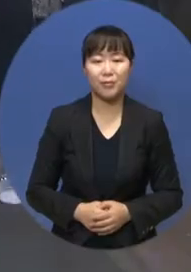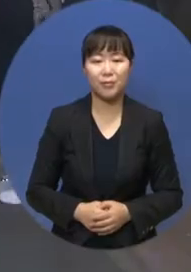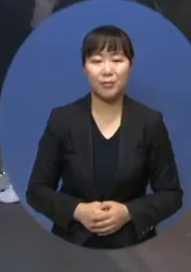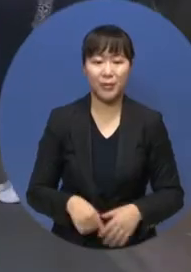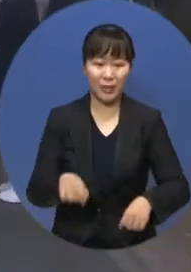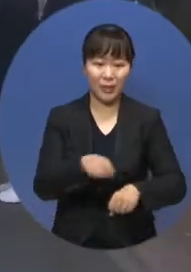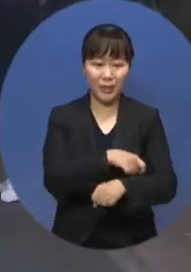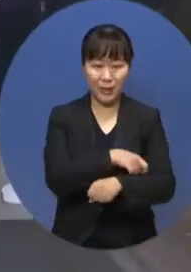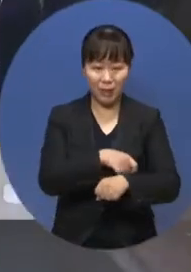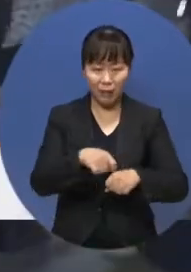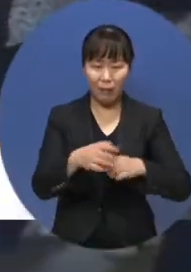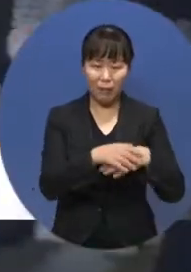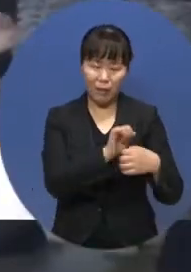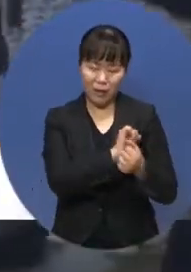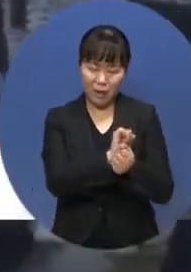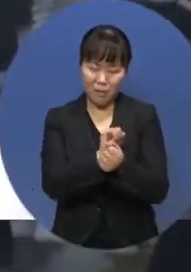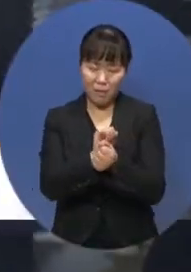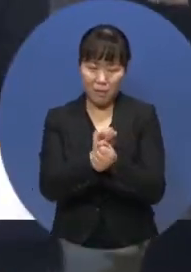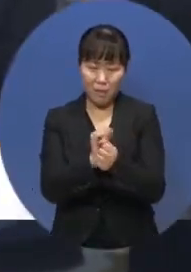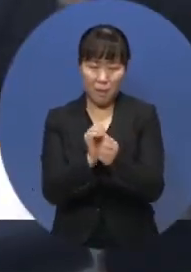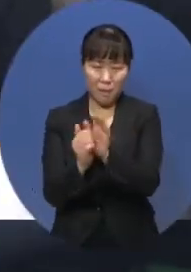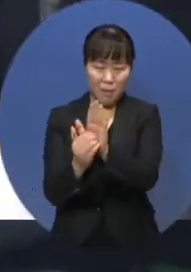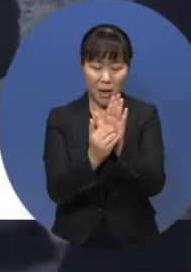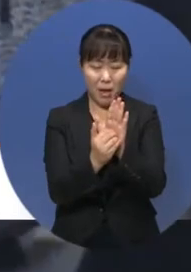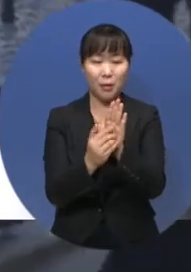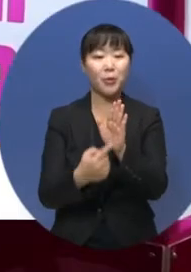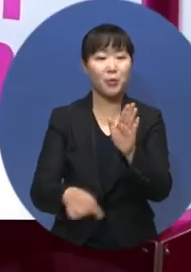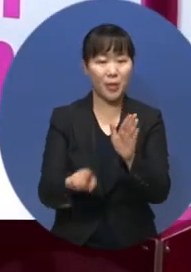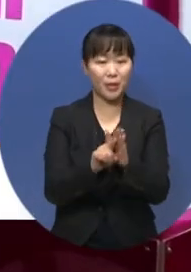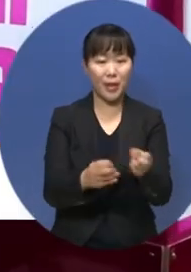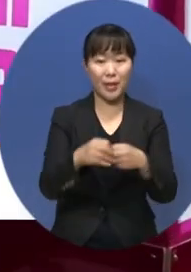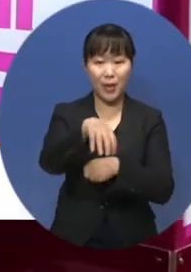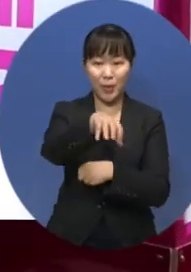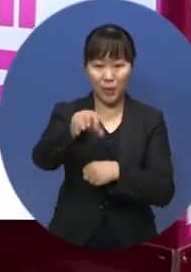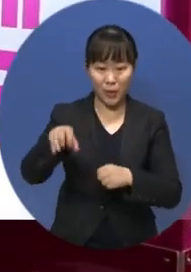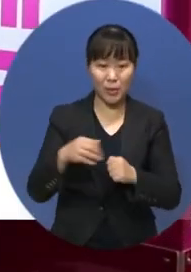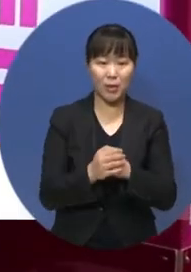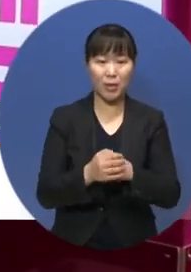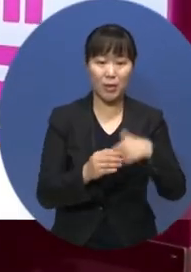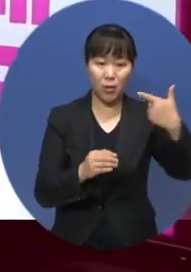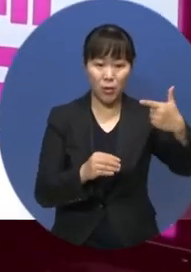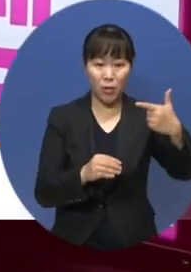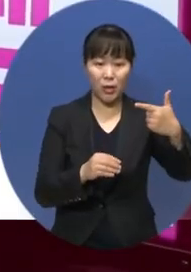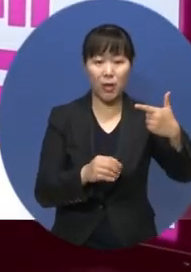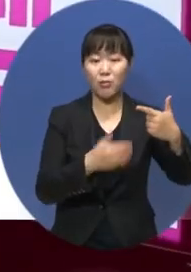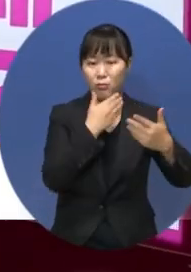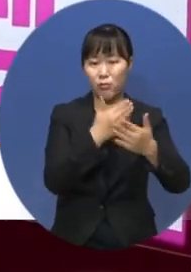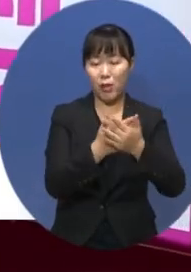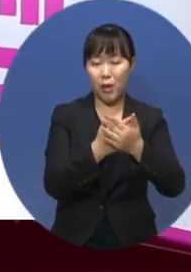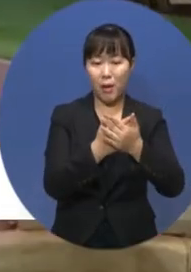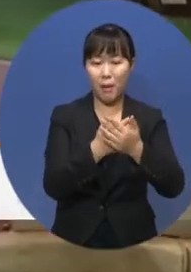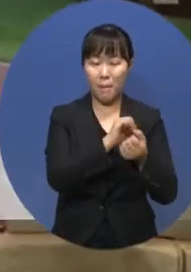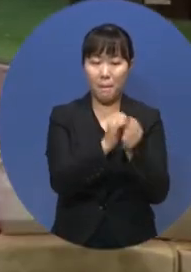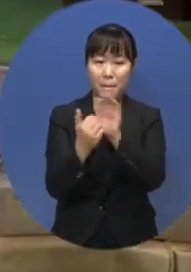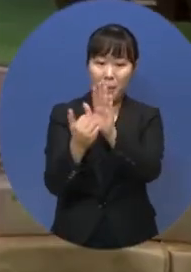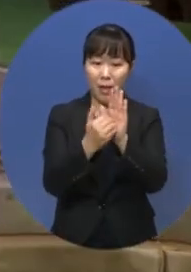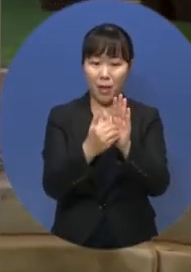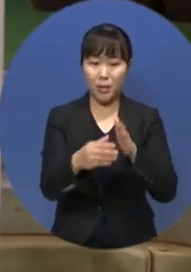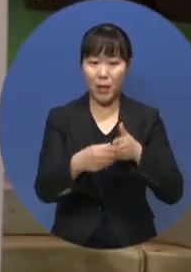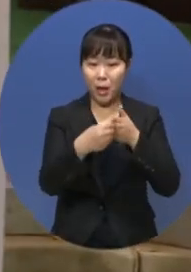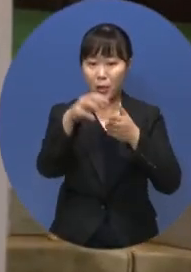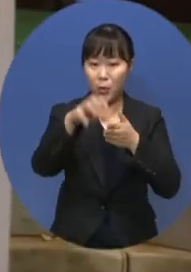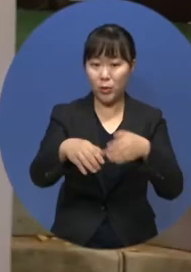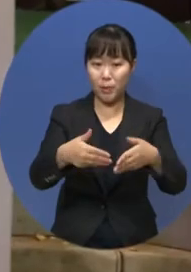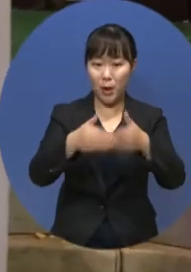특히 순천시는 감염병 차단을 위해 행사장에 6개의 거점 방역 안내소를 설치